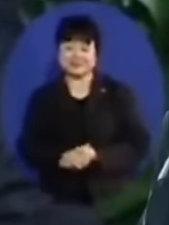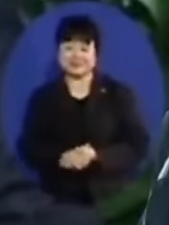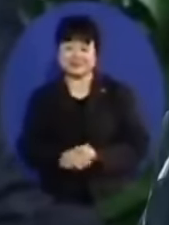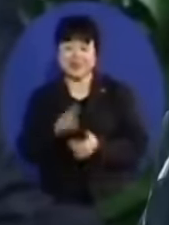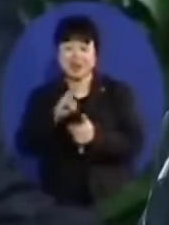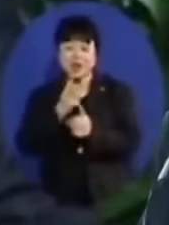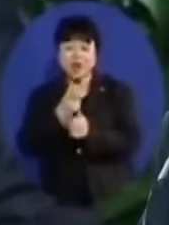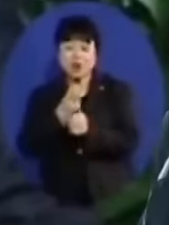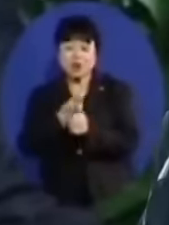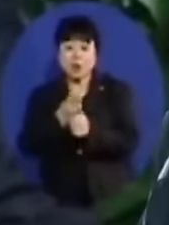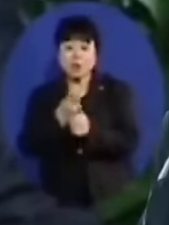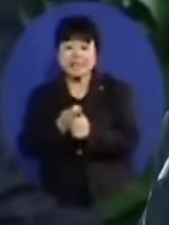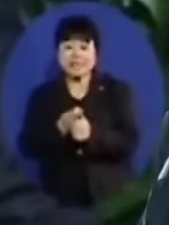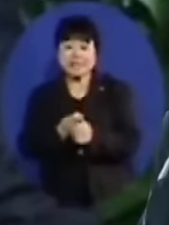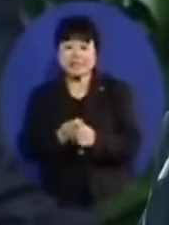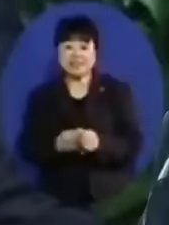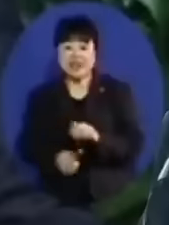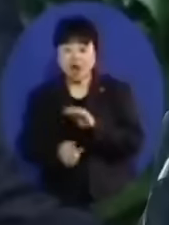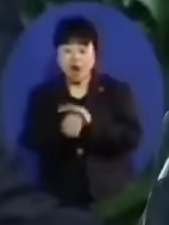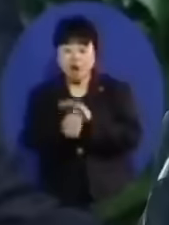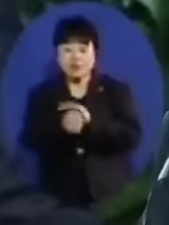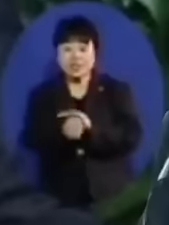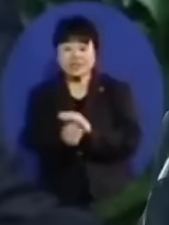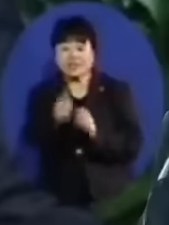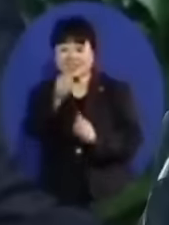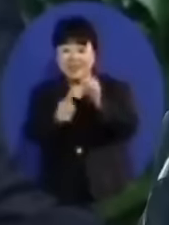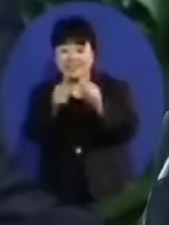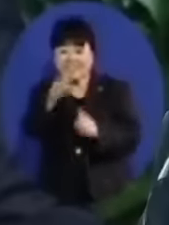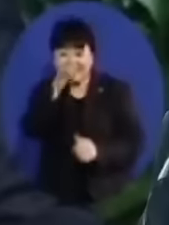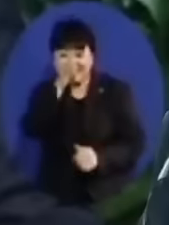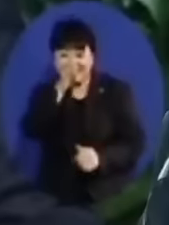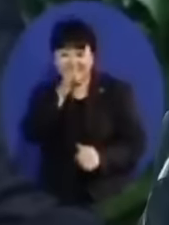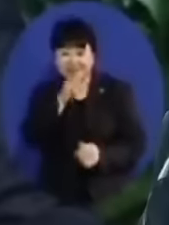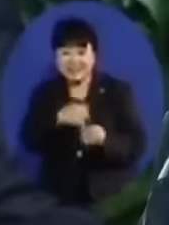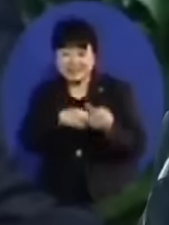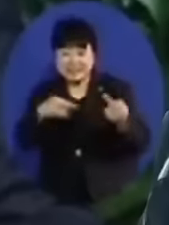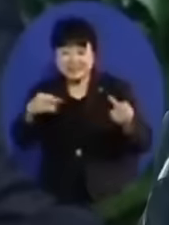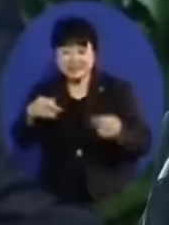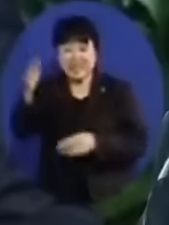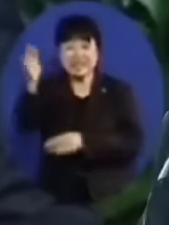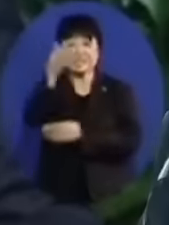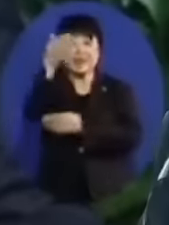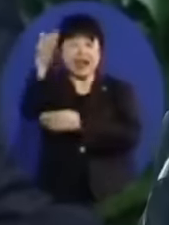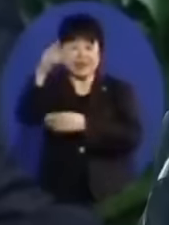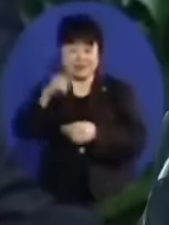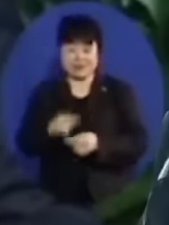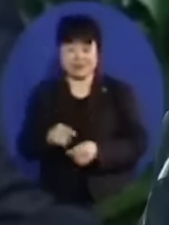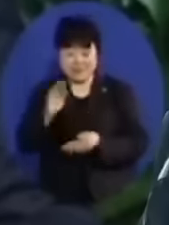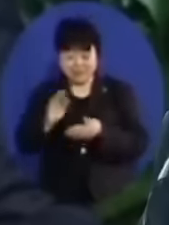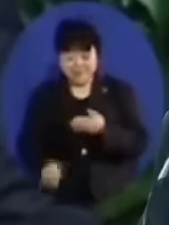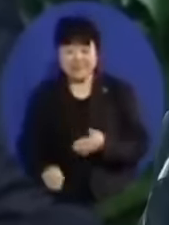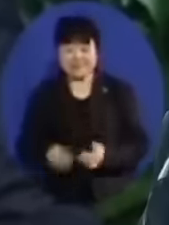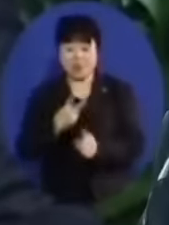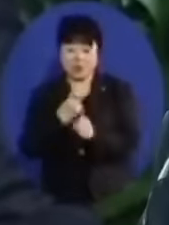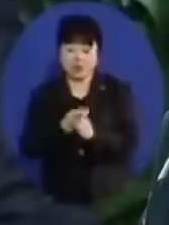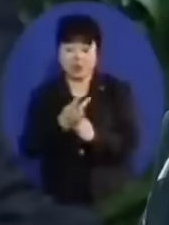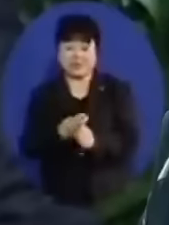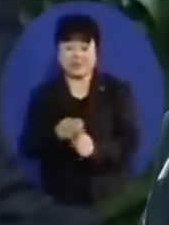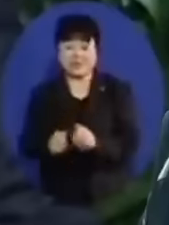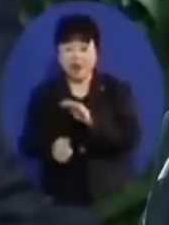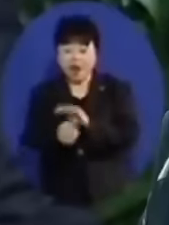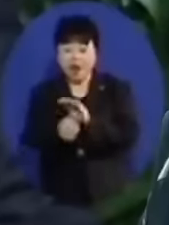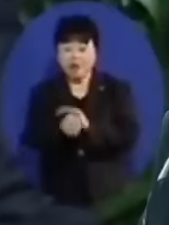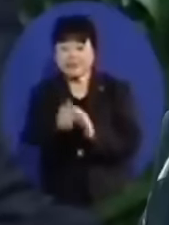토끼와 거위의 경주 이야기 잘 알고 있지 않습니까? 산꼭대기 위에 깃발 꼽아놓고 산 밑에서 토끼하고 거북이가 누가